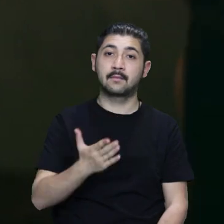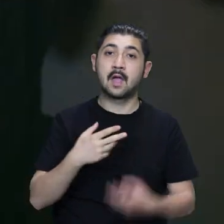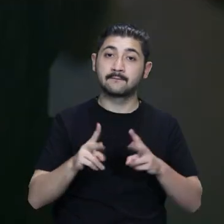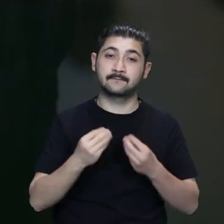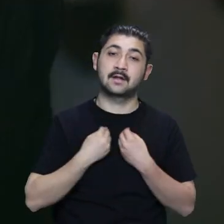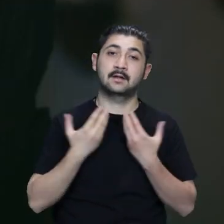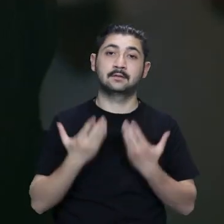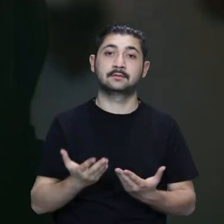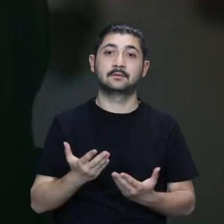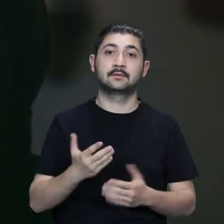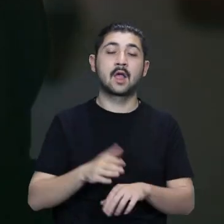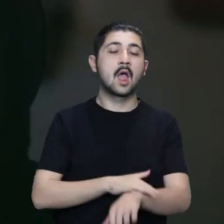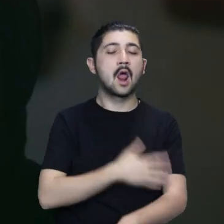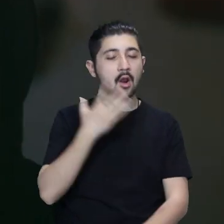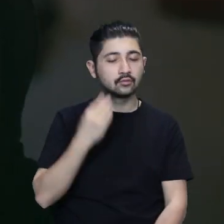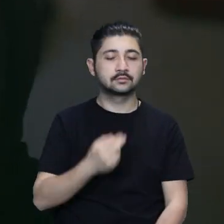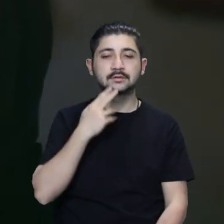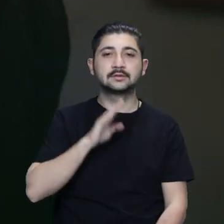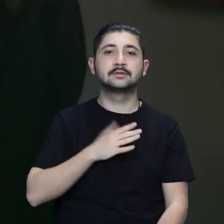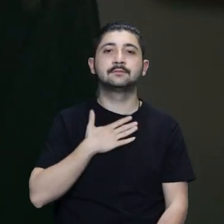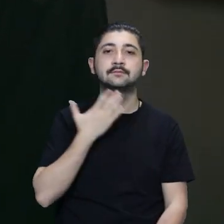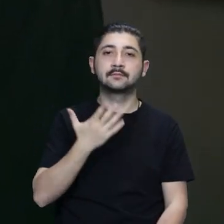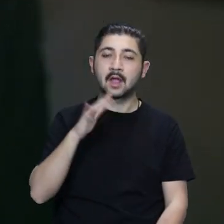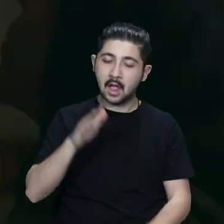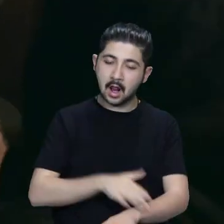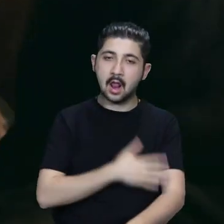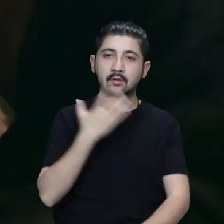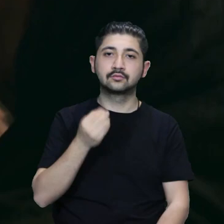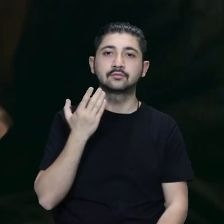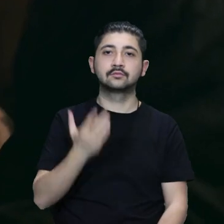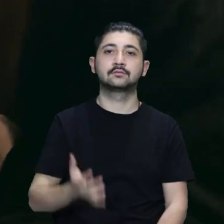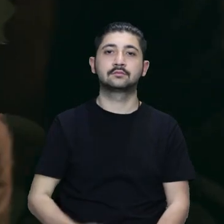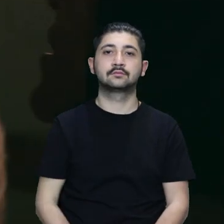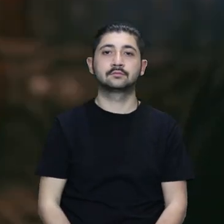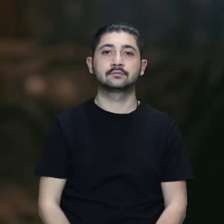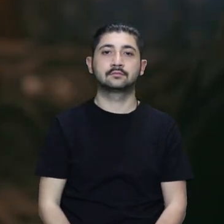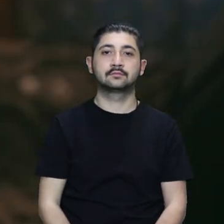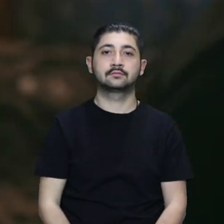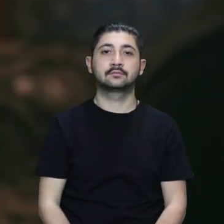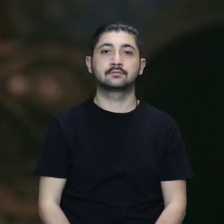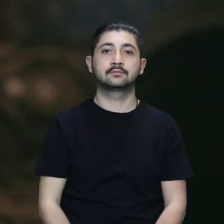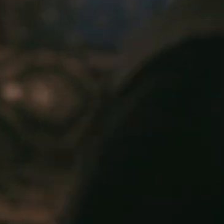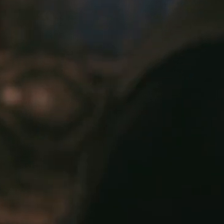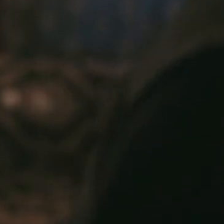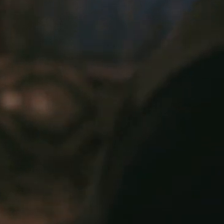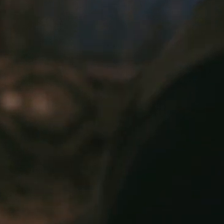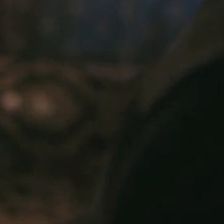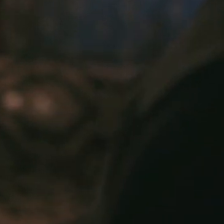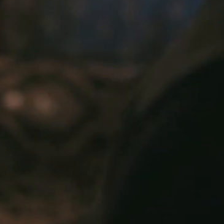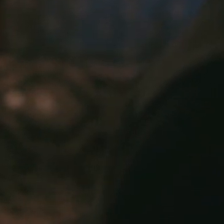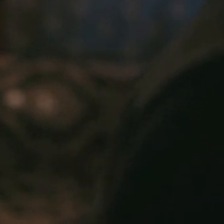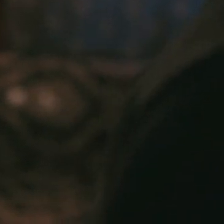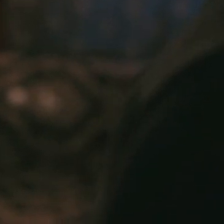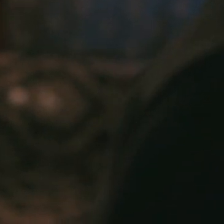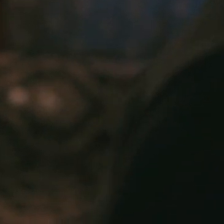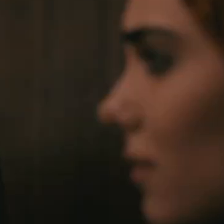Bağışla. Helal olsun kuzum. Helal olsun. Yanağından öptü Efsa. Ardından kafasını